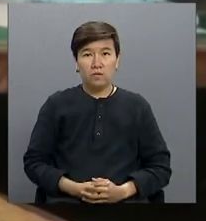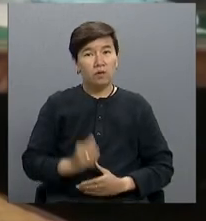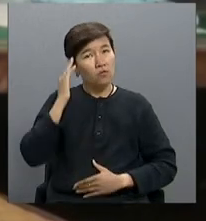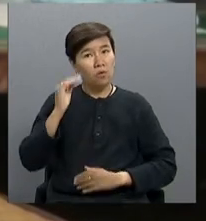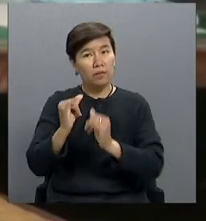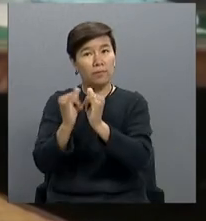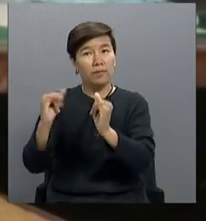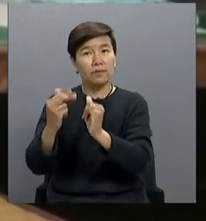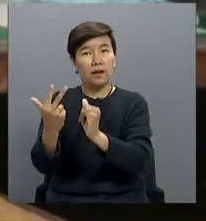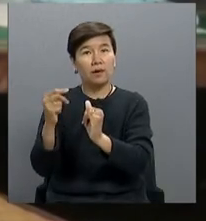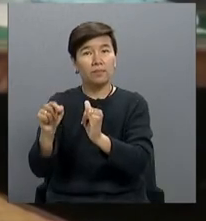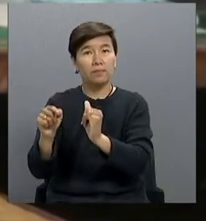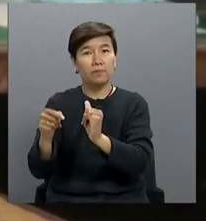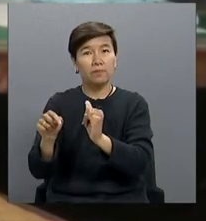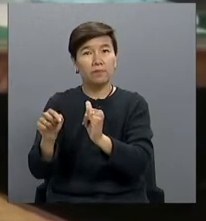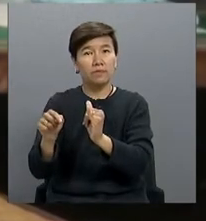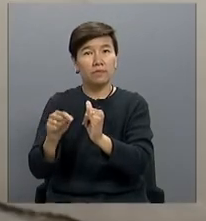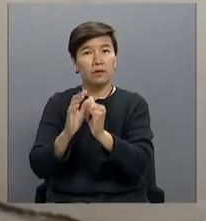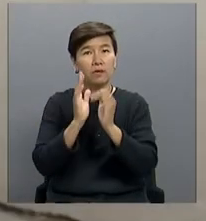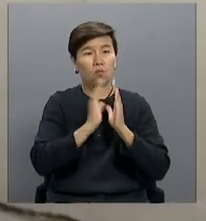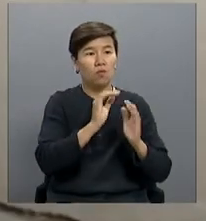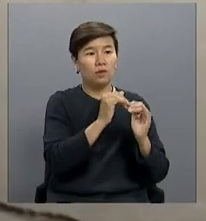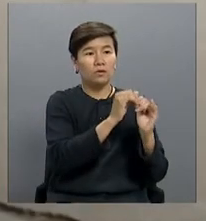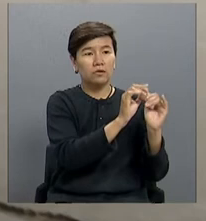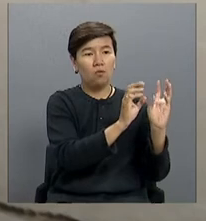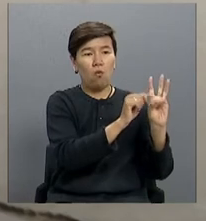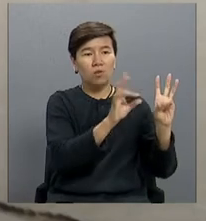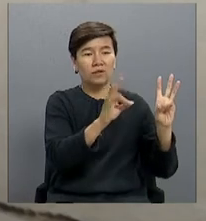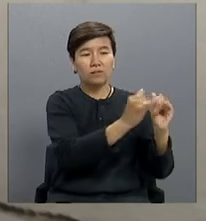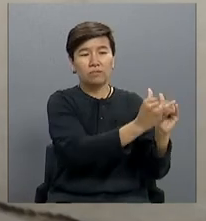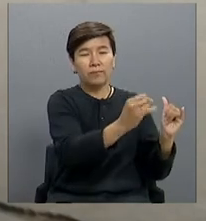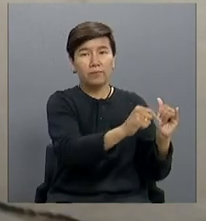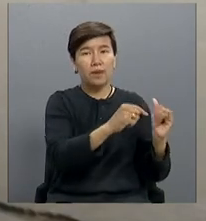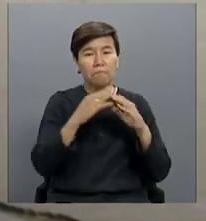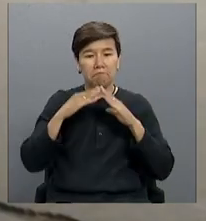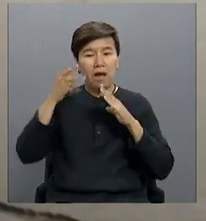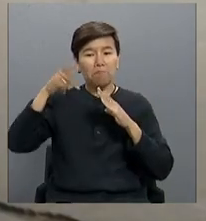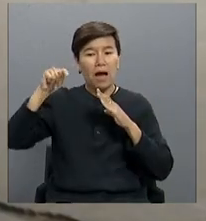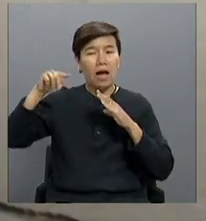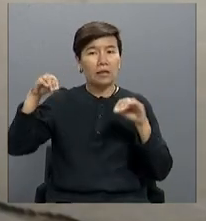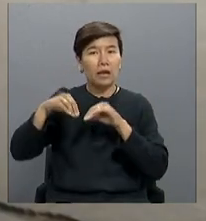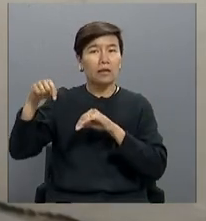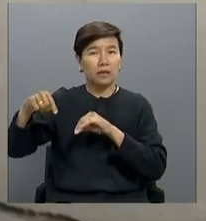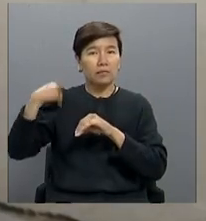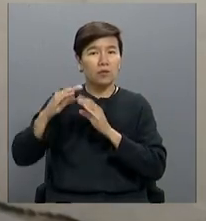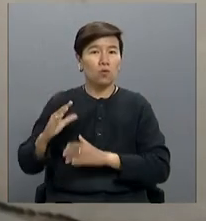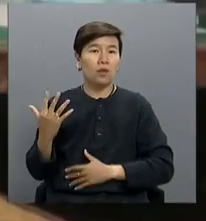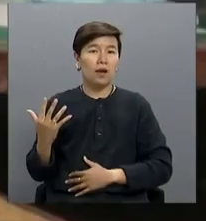มูนอนอยู่นี่6 7คนค่ะแล้วก็อยู่บ้านป้านั่นอีก5ค